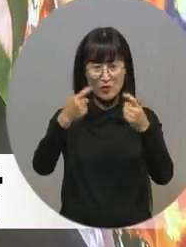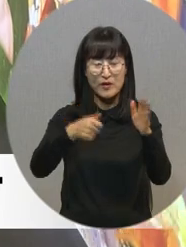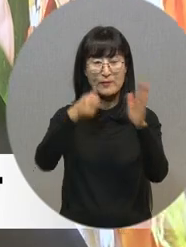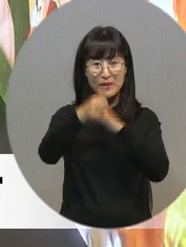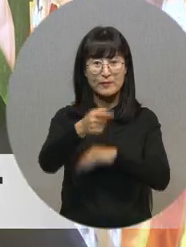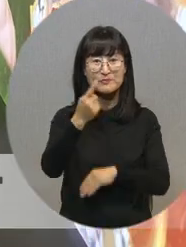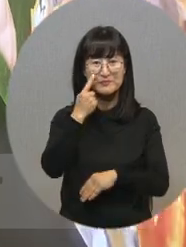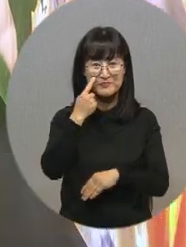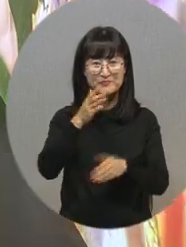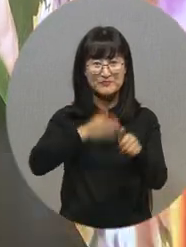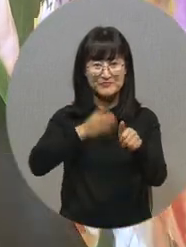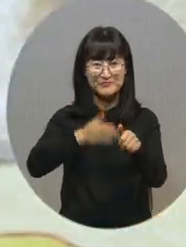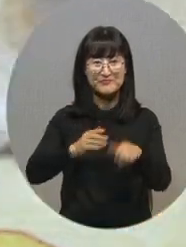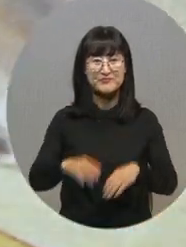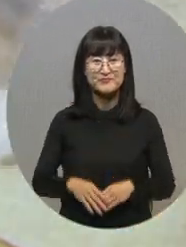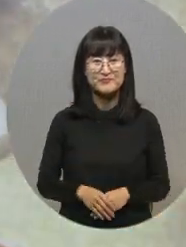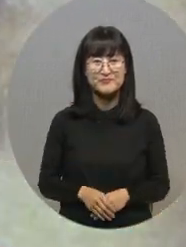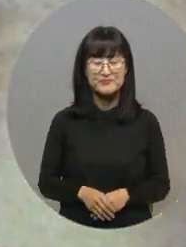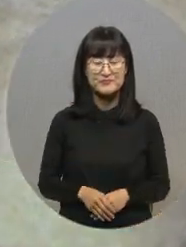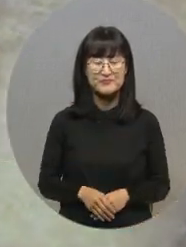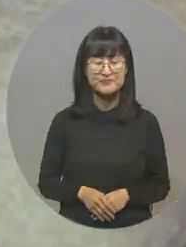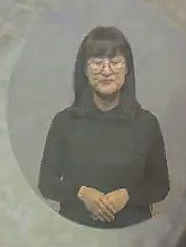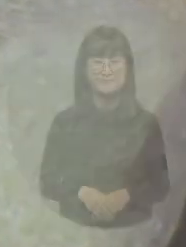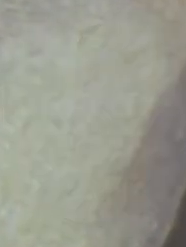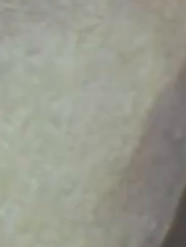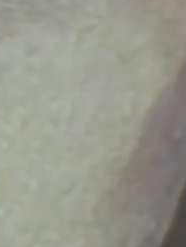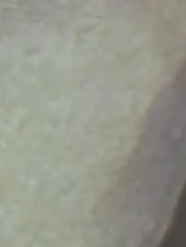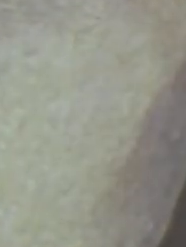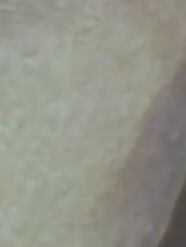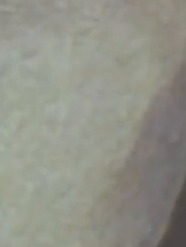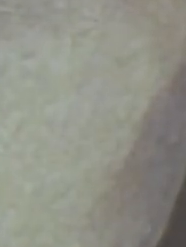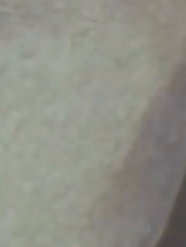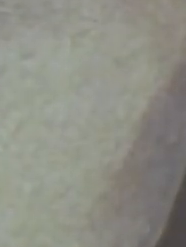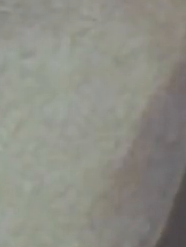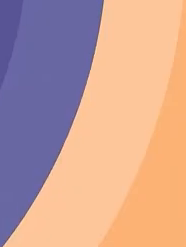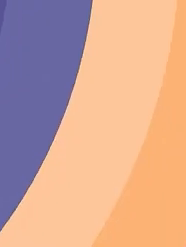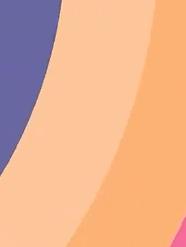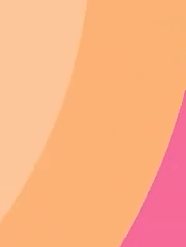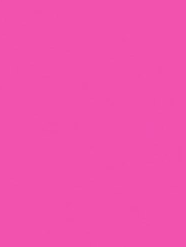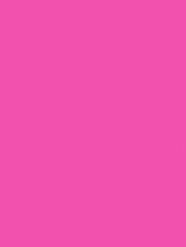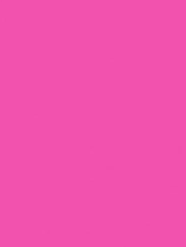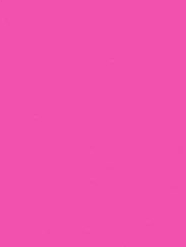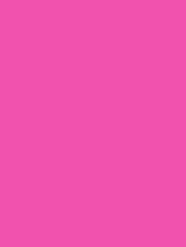것도 좋겠습니다. 복지TV 뉴스 김채리입니다.